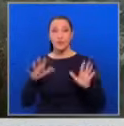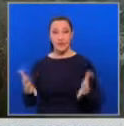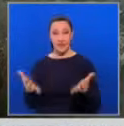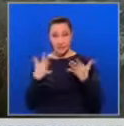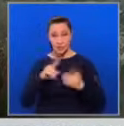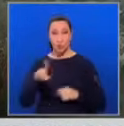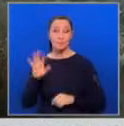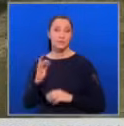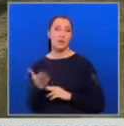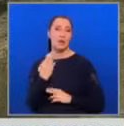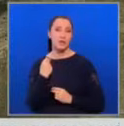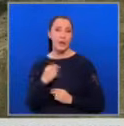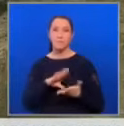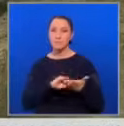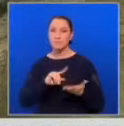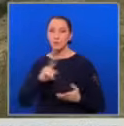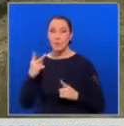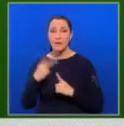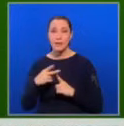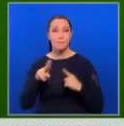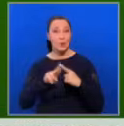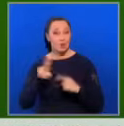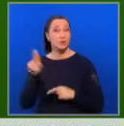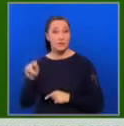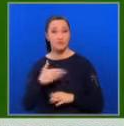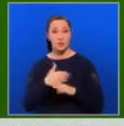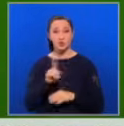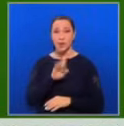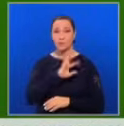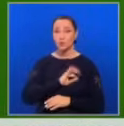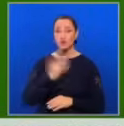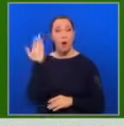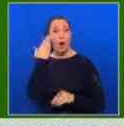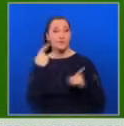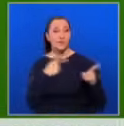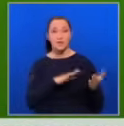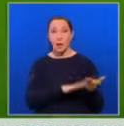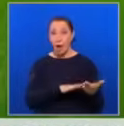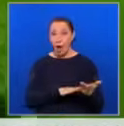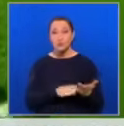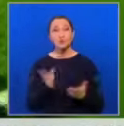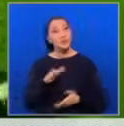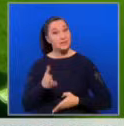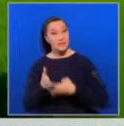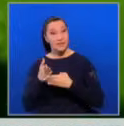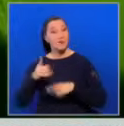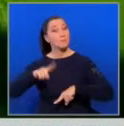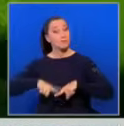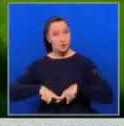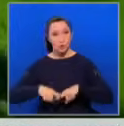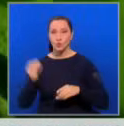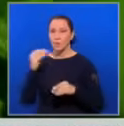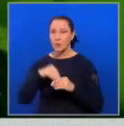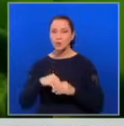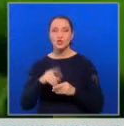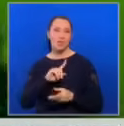до 50 000 лв в писмо до медиите портних заяви че все още не е получил обвинителния акт но ще съдейства на правосъдието